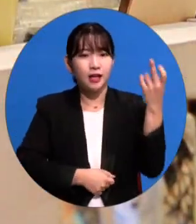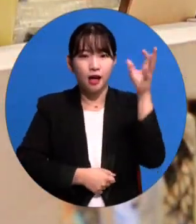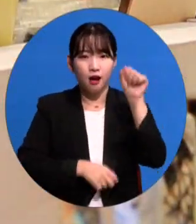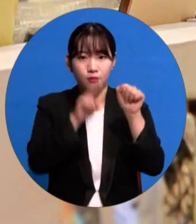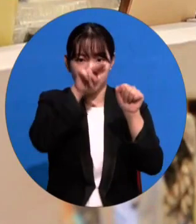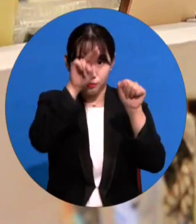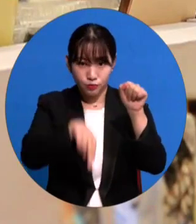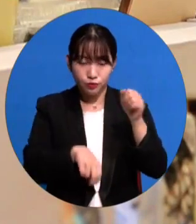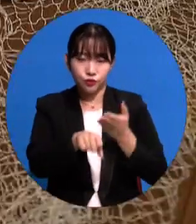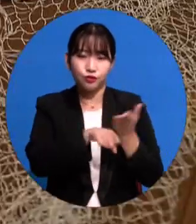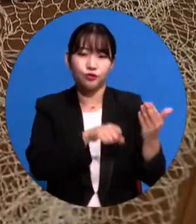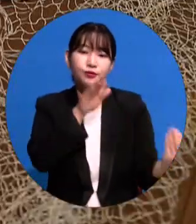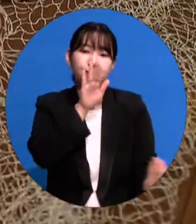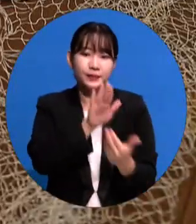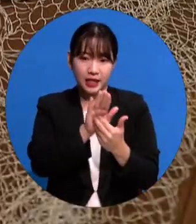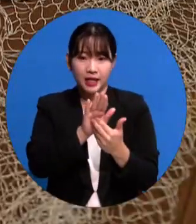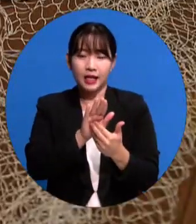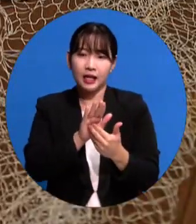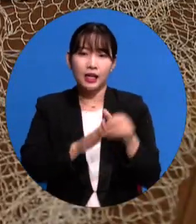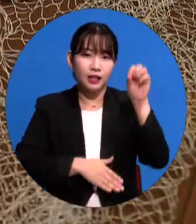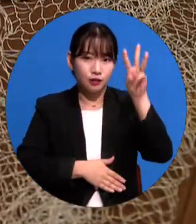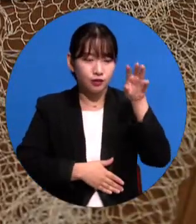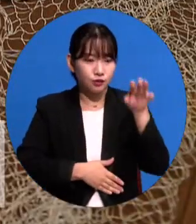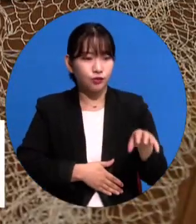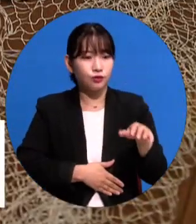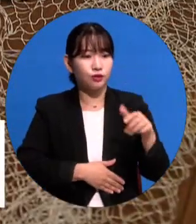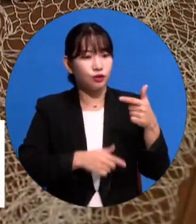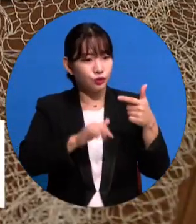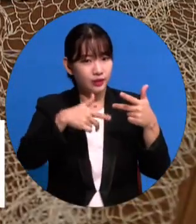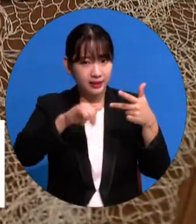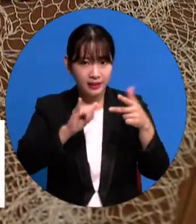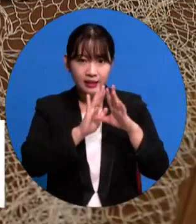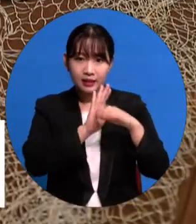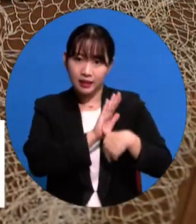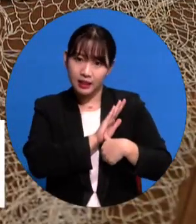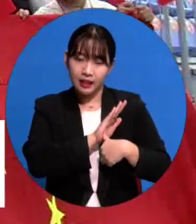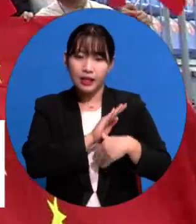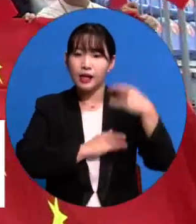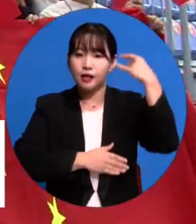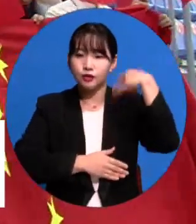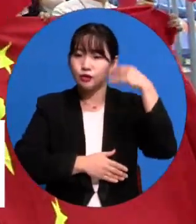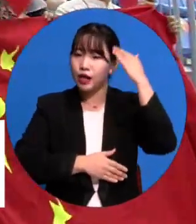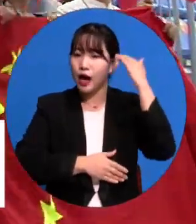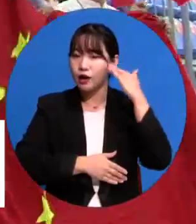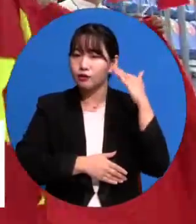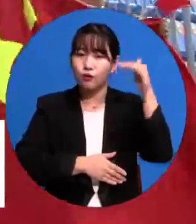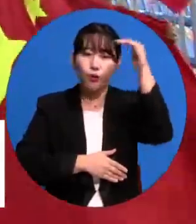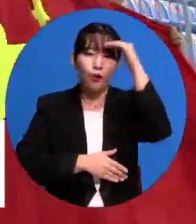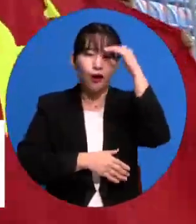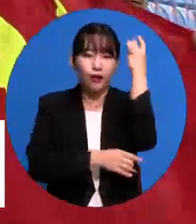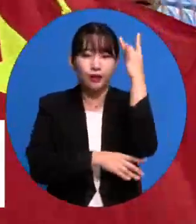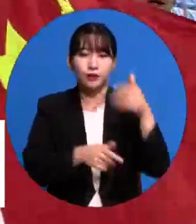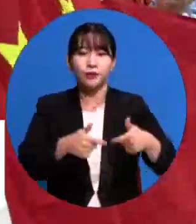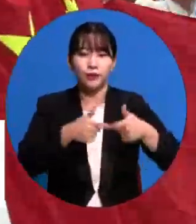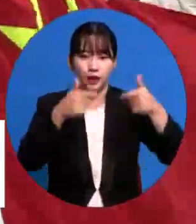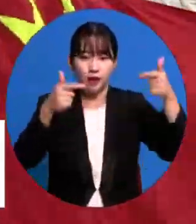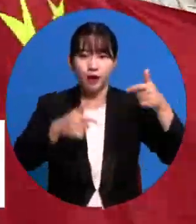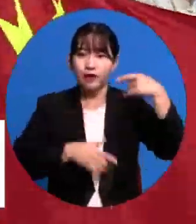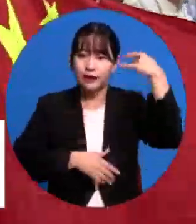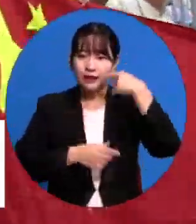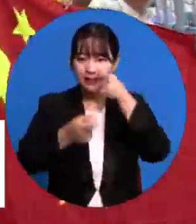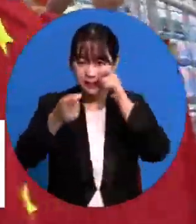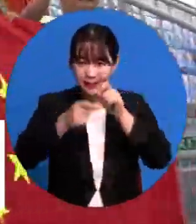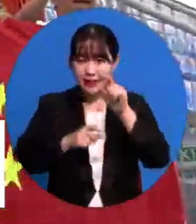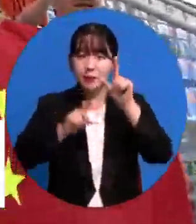수출액을 달성했습니다. 광주의 경우 민선 6, 7기에서 대중국 한류 관광 기반 구축 등 차이나